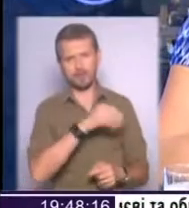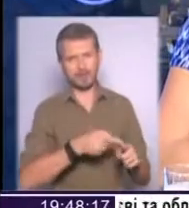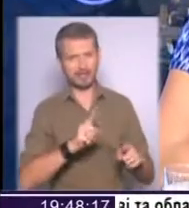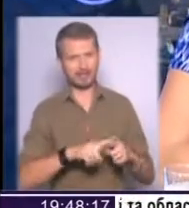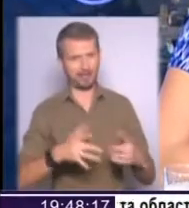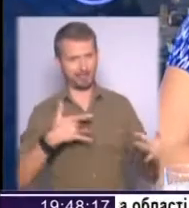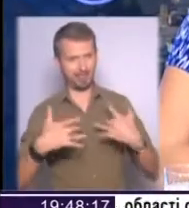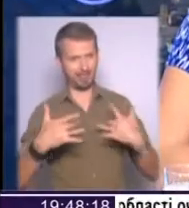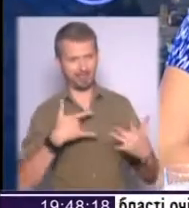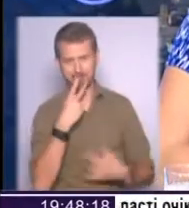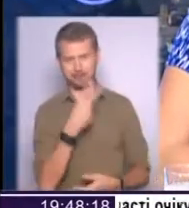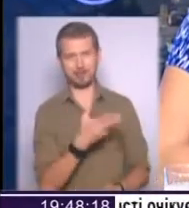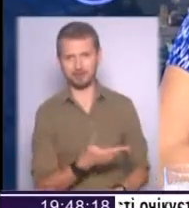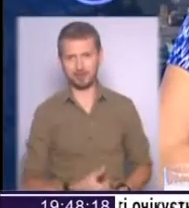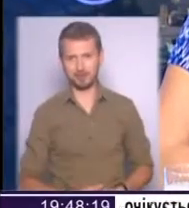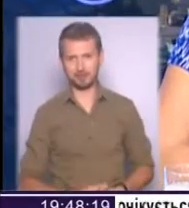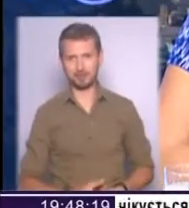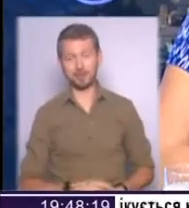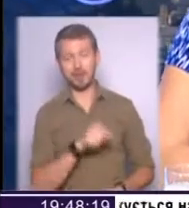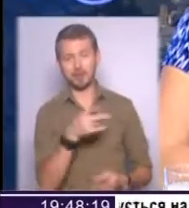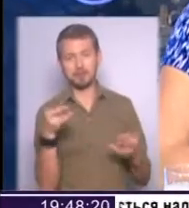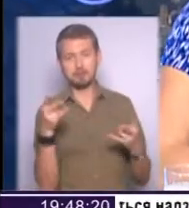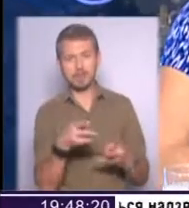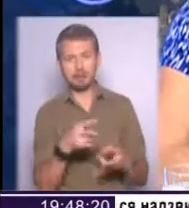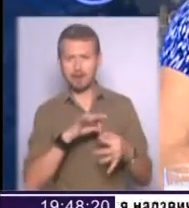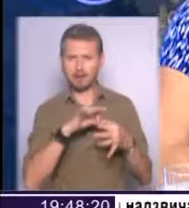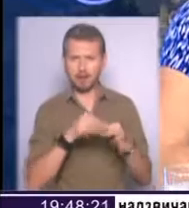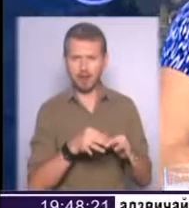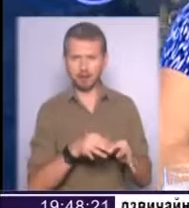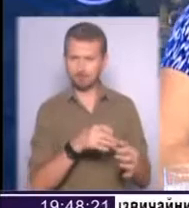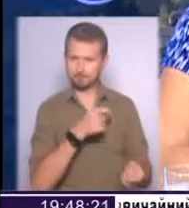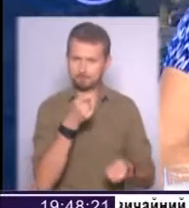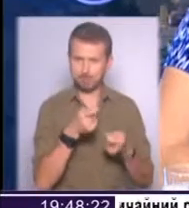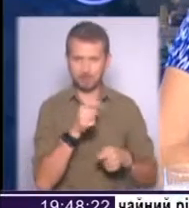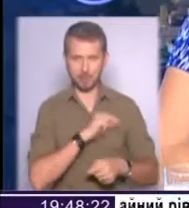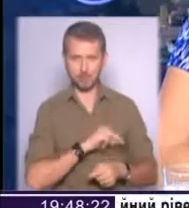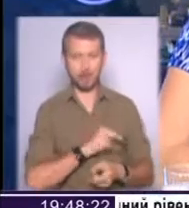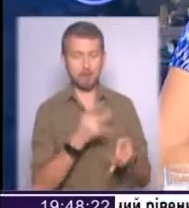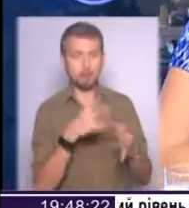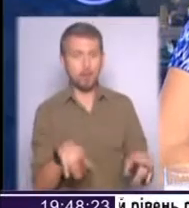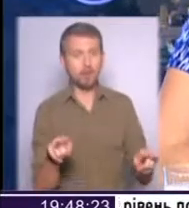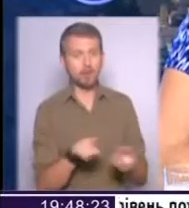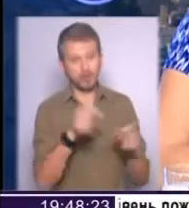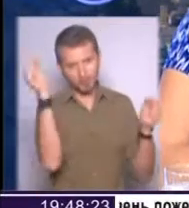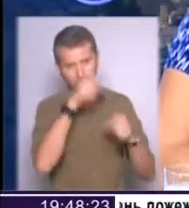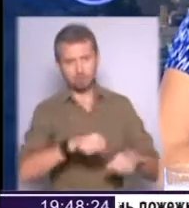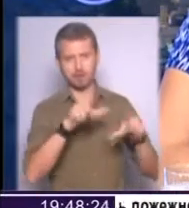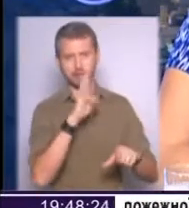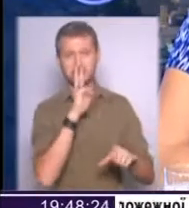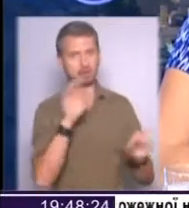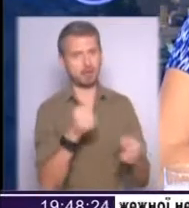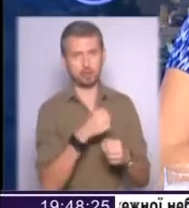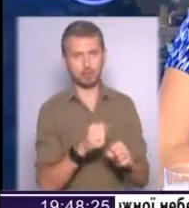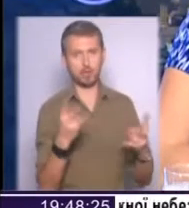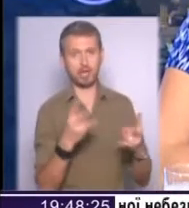мізансцени бачите. Над цим треба ретельно працювати, тому що просто так підняти зарплатню неможливо. Треба дати